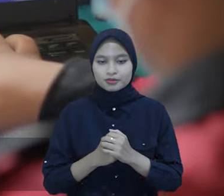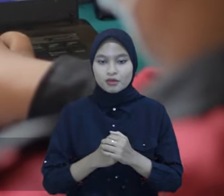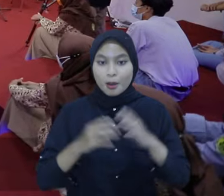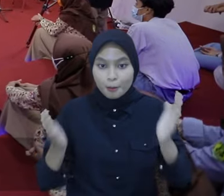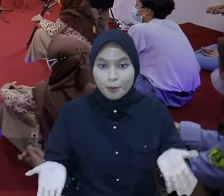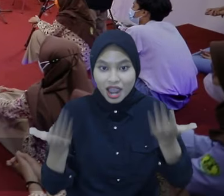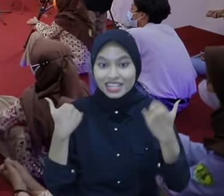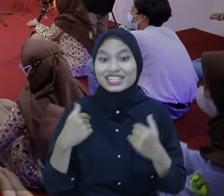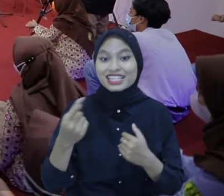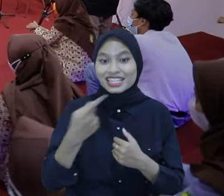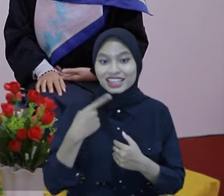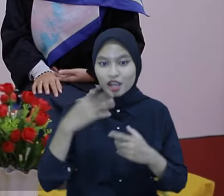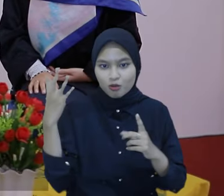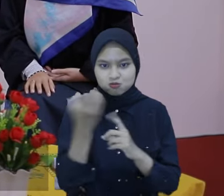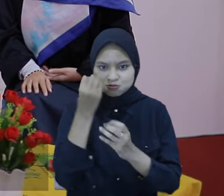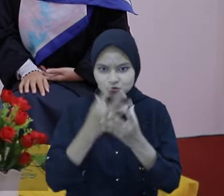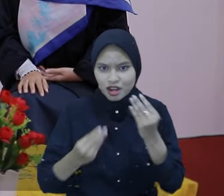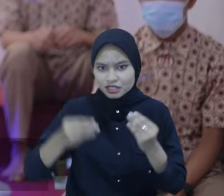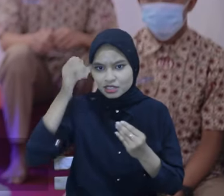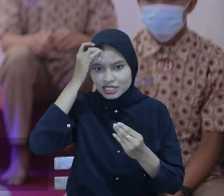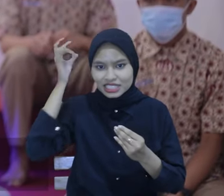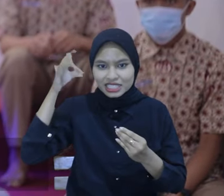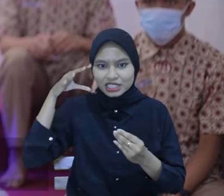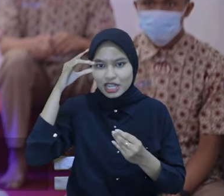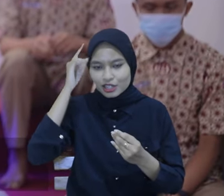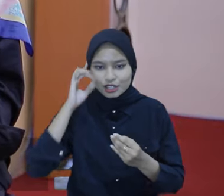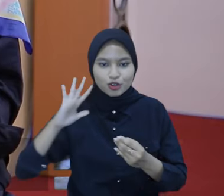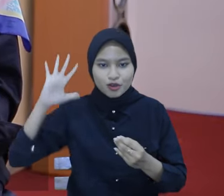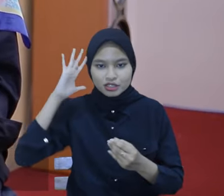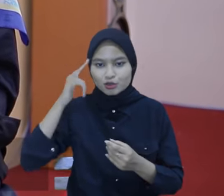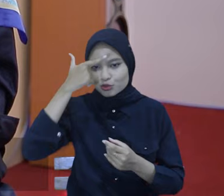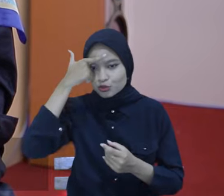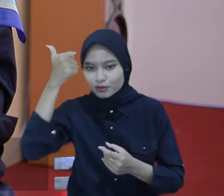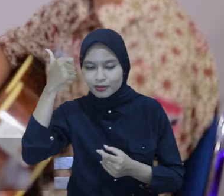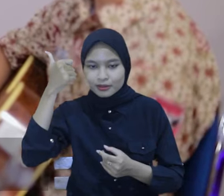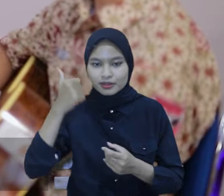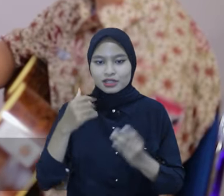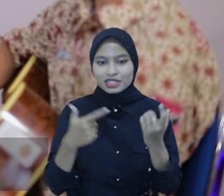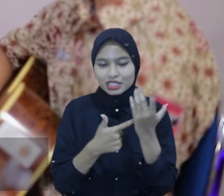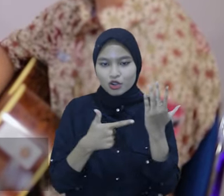Mari kita raih generasi yang kreatif, inovatif, cerdas di era